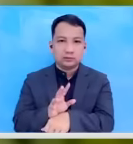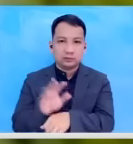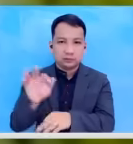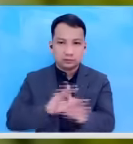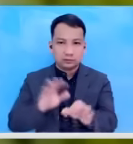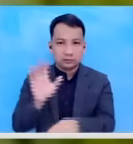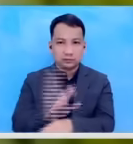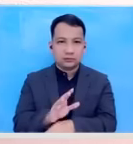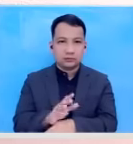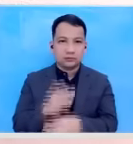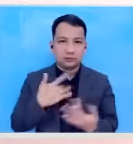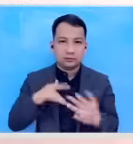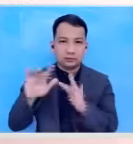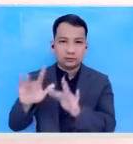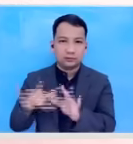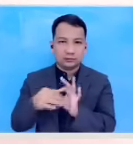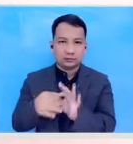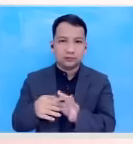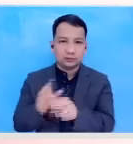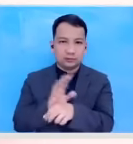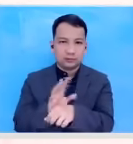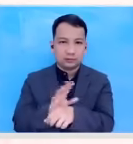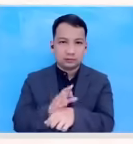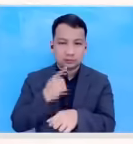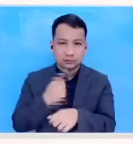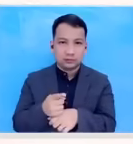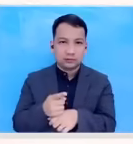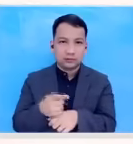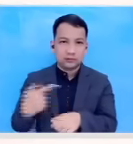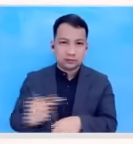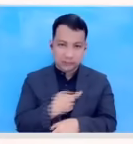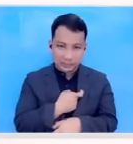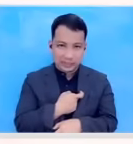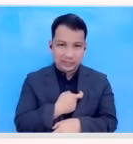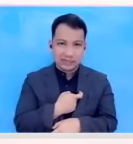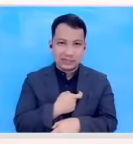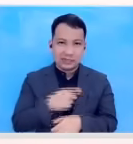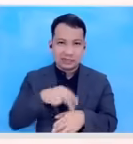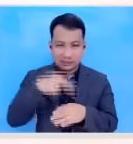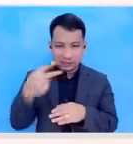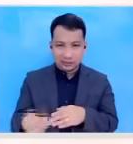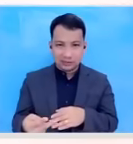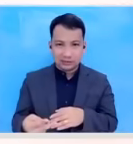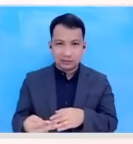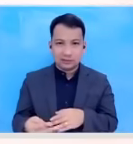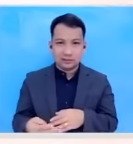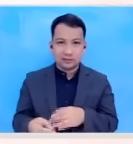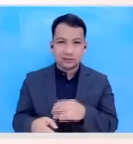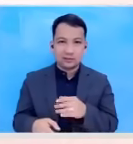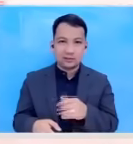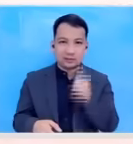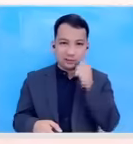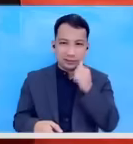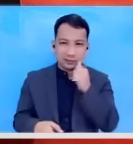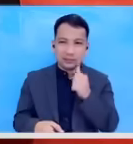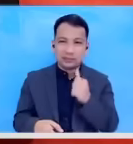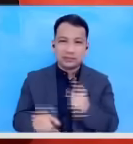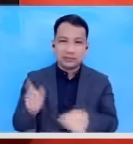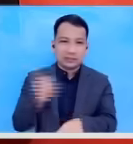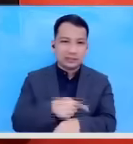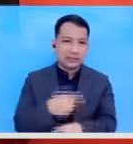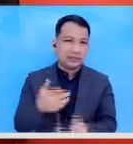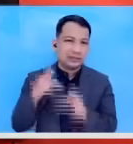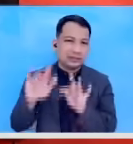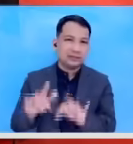naawa na nga ako sa kanya nung sinushoot namin kasi kung di siya masasaktan, malulunod. Silbahin naman itong babaeng sa kanya. Don't! We